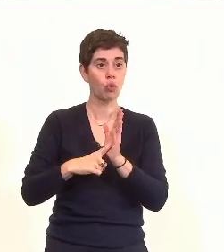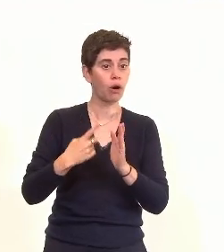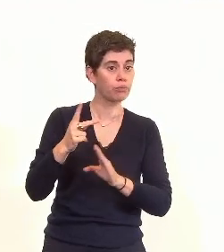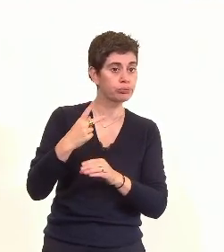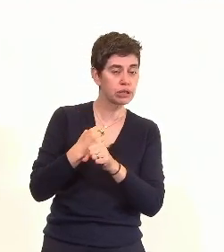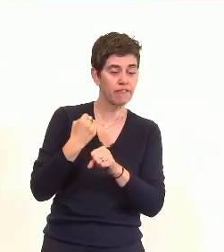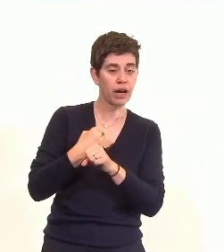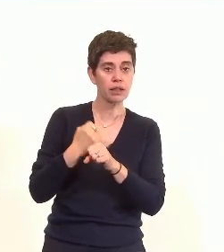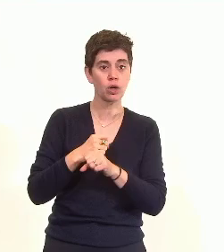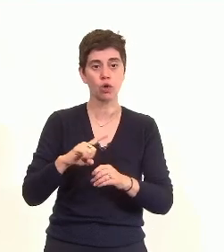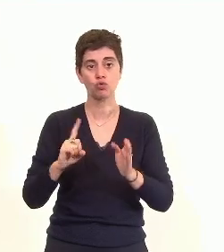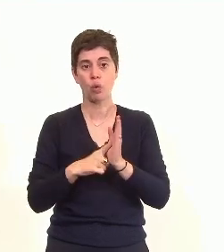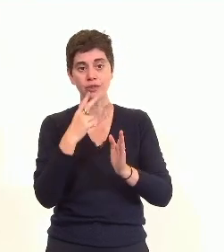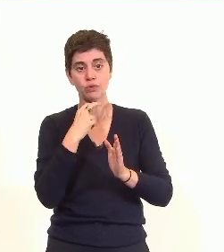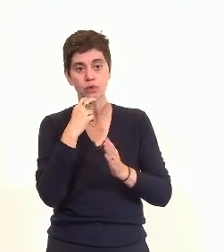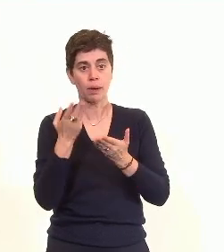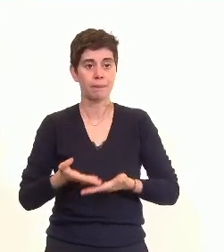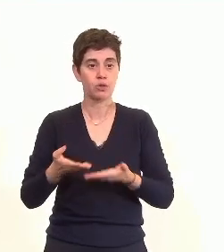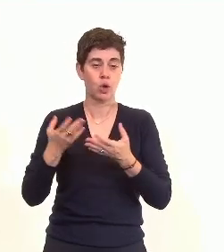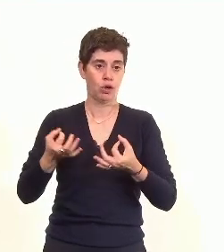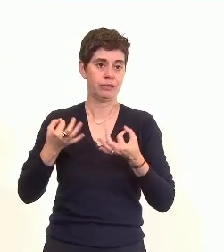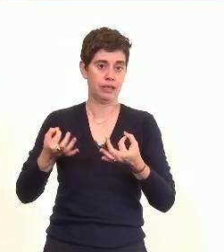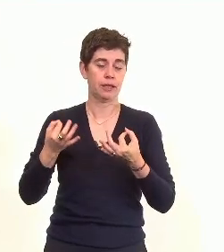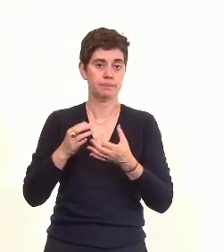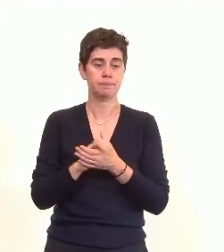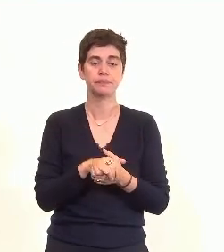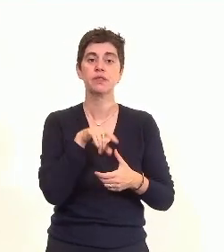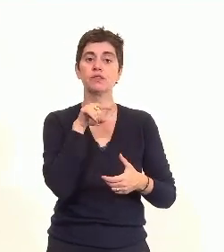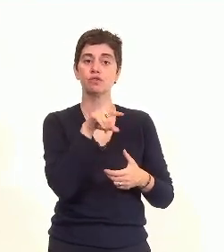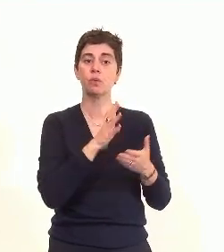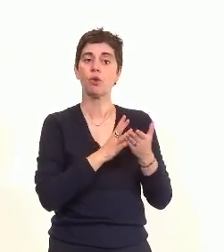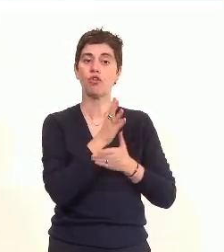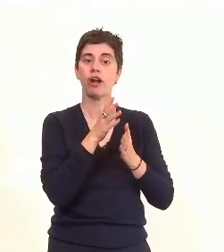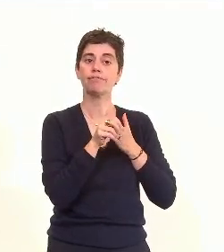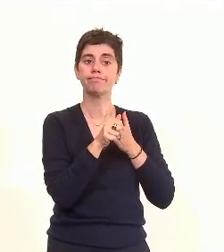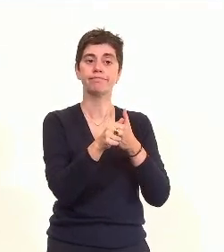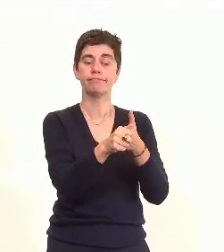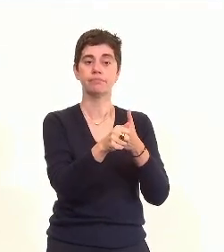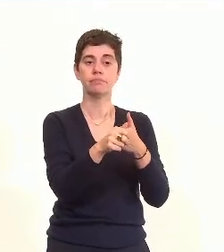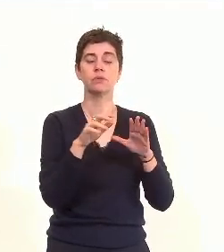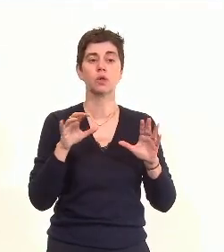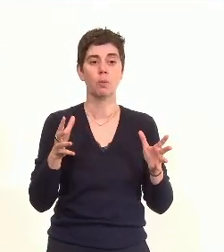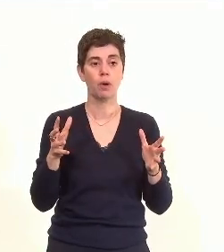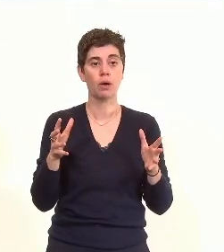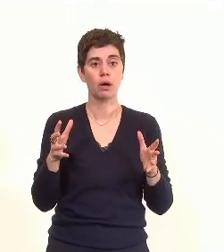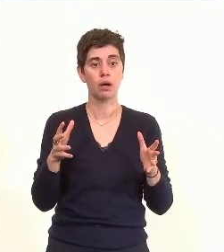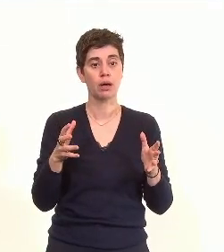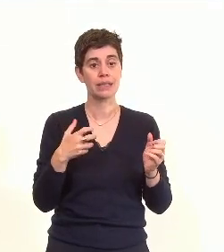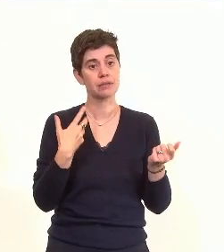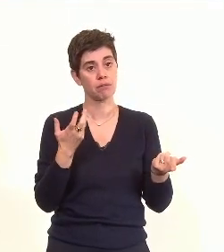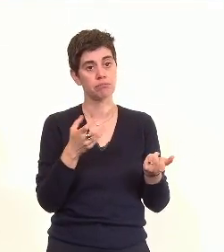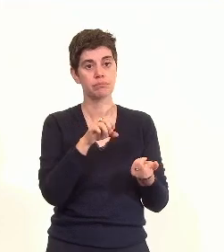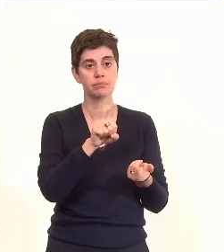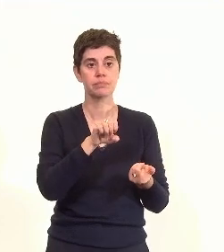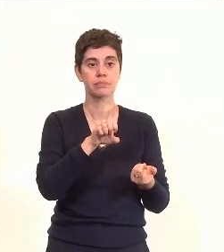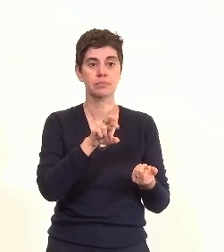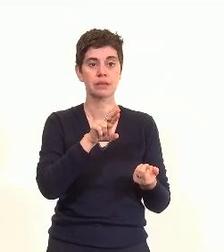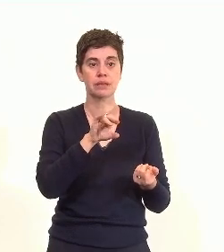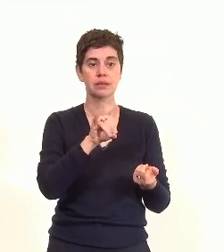des citoyens en milieu ordinaire. Vous l'avez conduit avec ce moyen inattendu, un serious game que vous avez